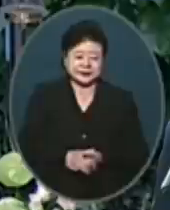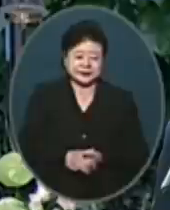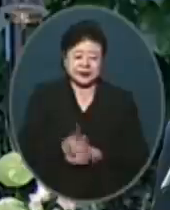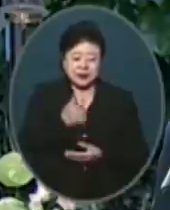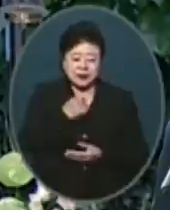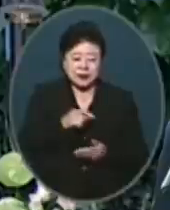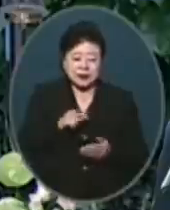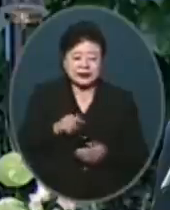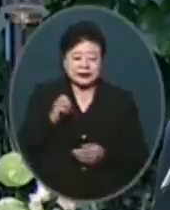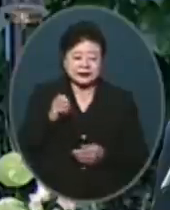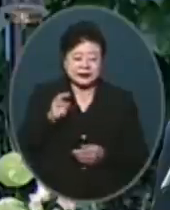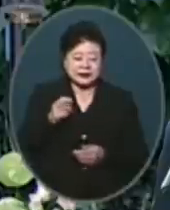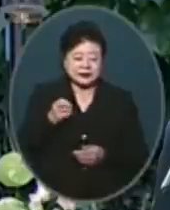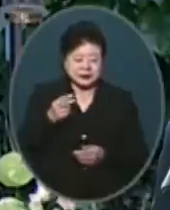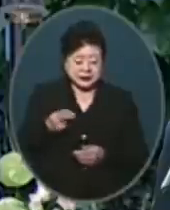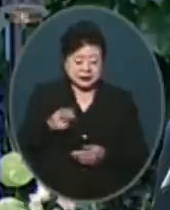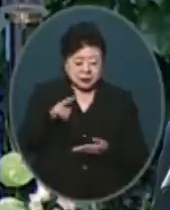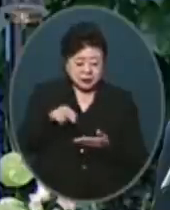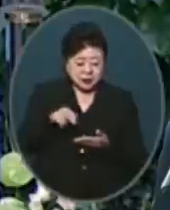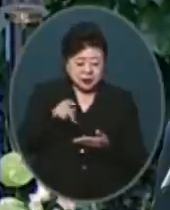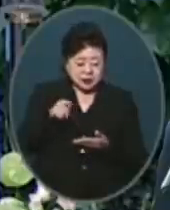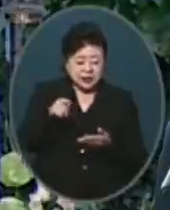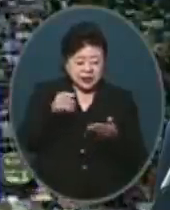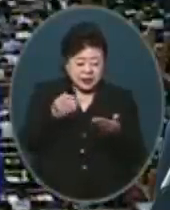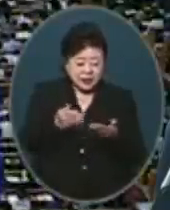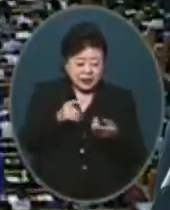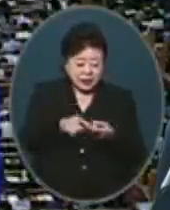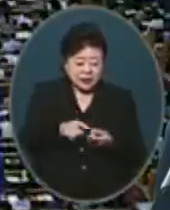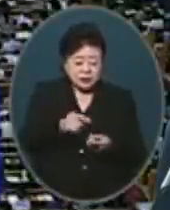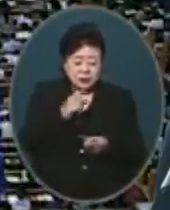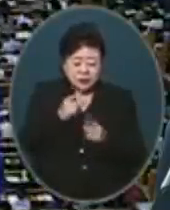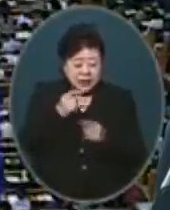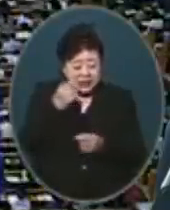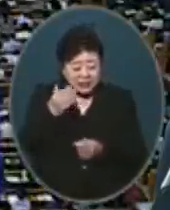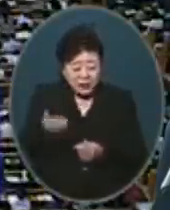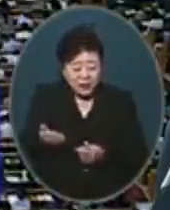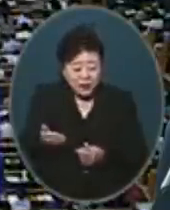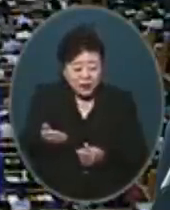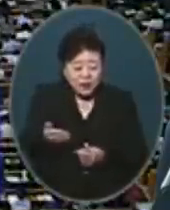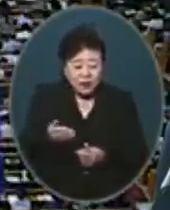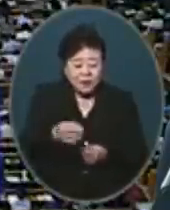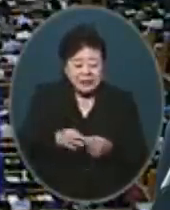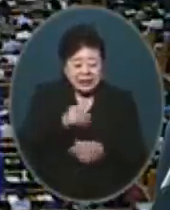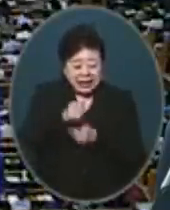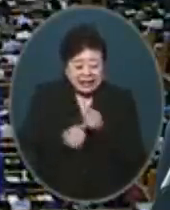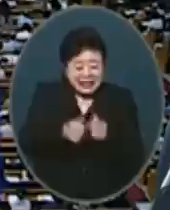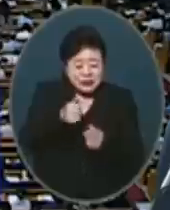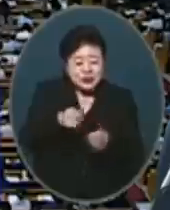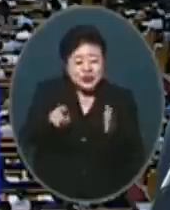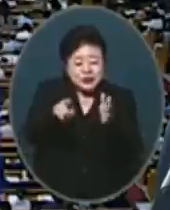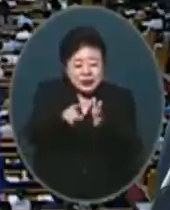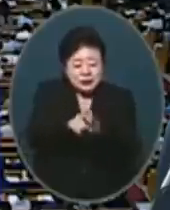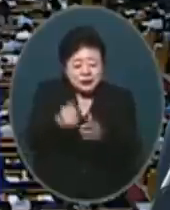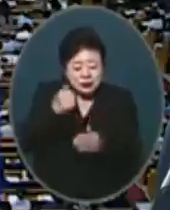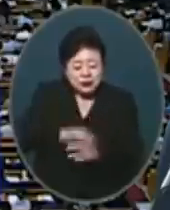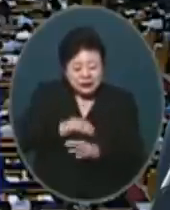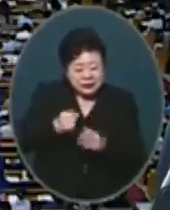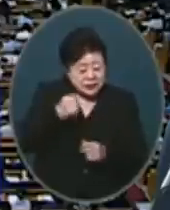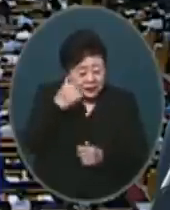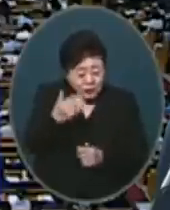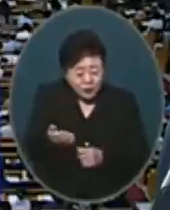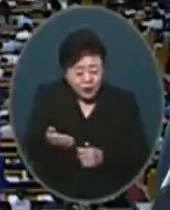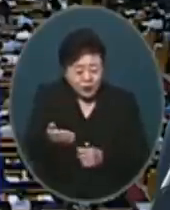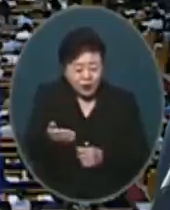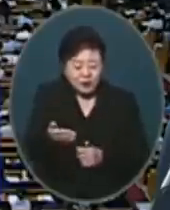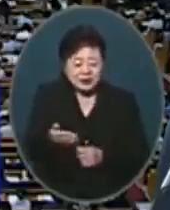로마서 8장 31절로 32절에 그런 즉 이 일에 대하여 우리가 무슨 말하리요? 만일 하나님이 우리를 위하시면 누가 우리를